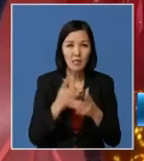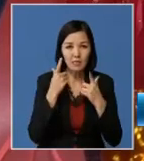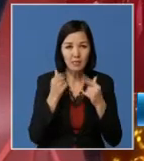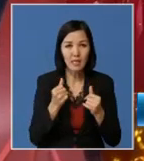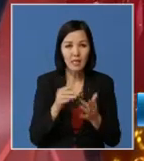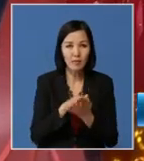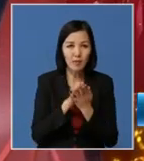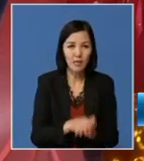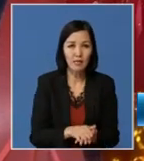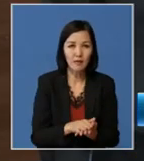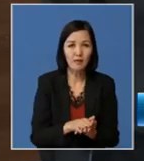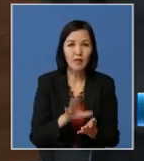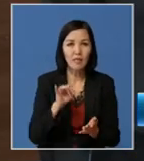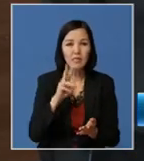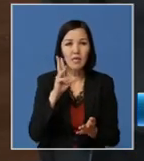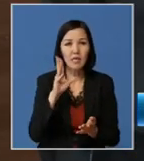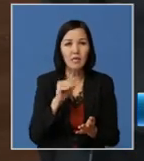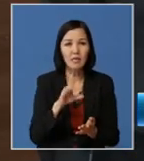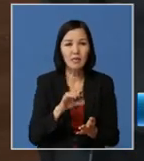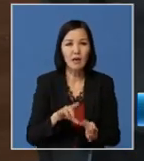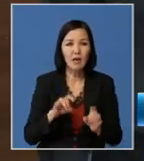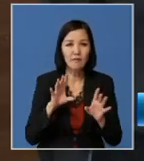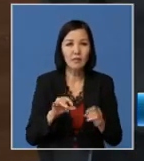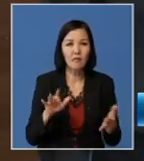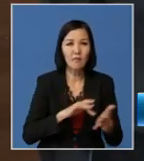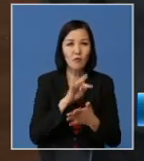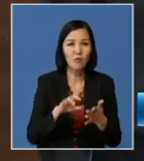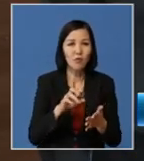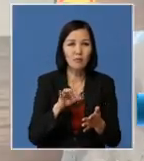Как выяснилось, Салык Ултараков погребен в Австрии в городе Берндорф.